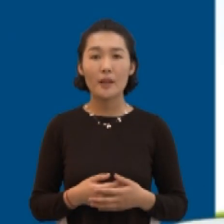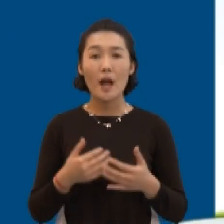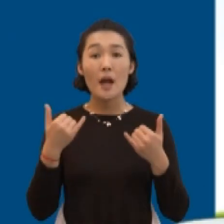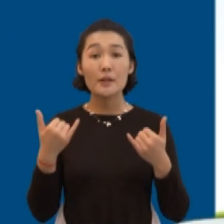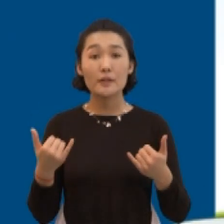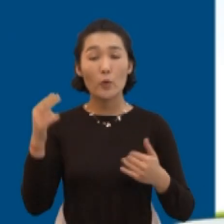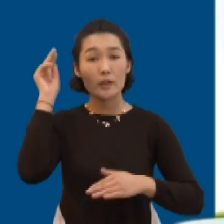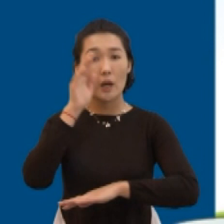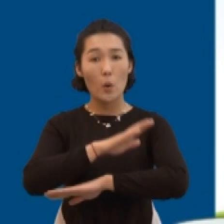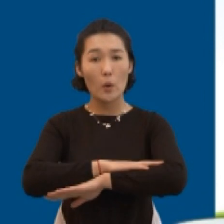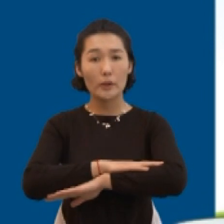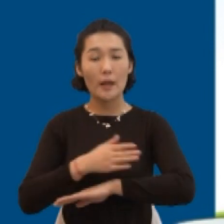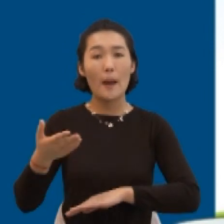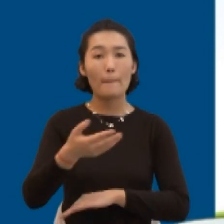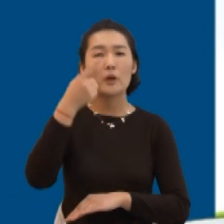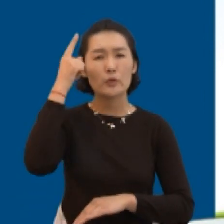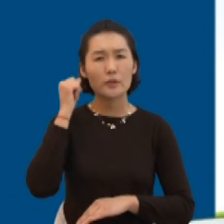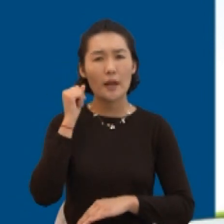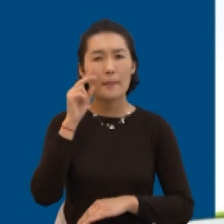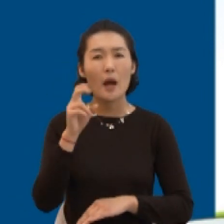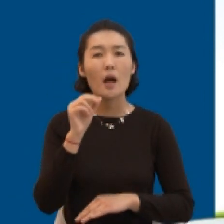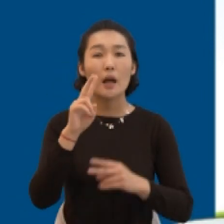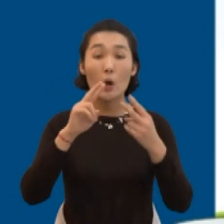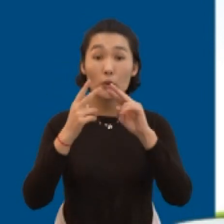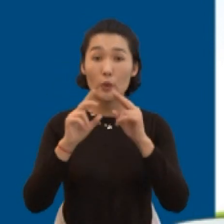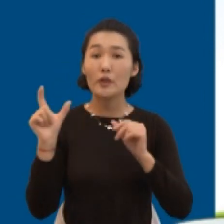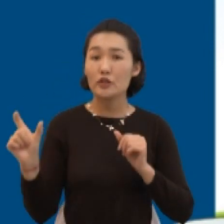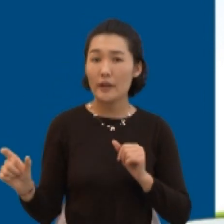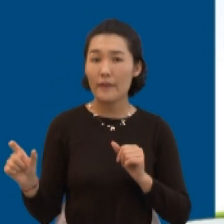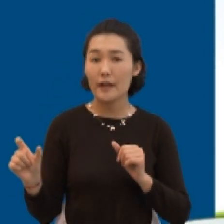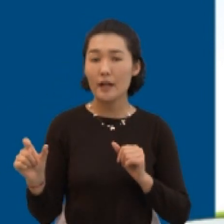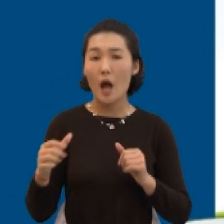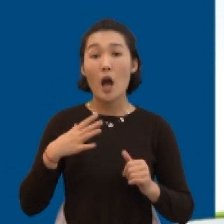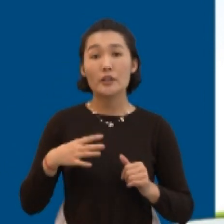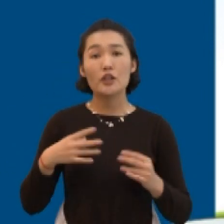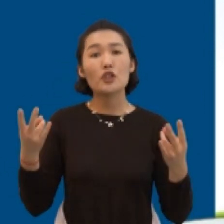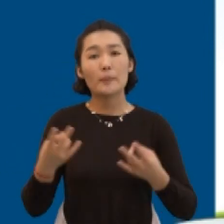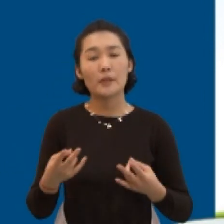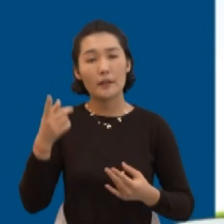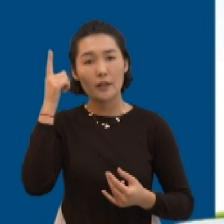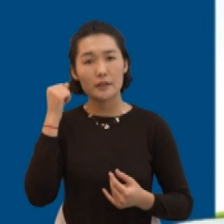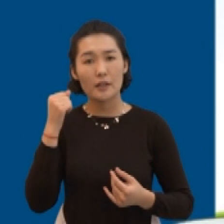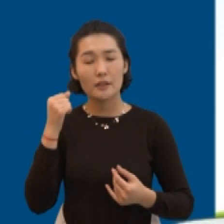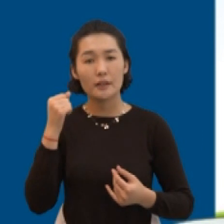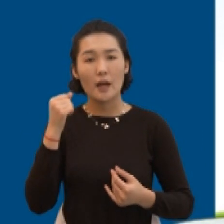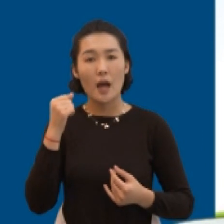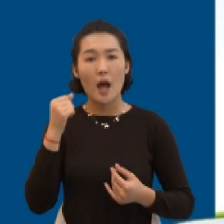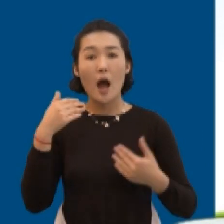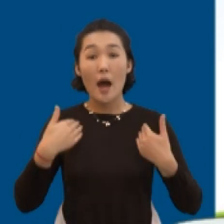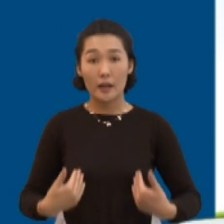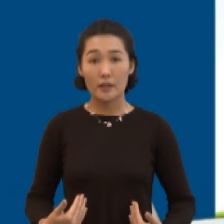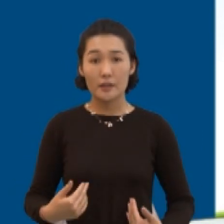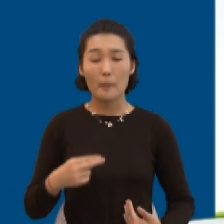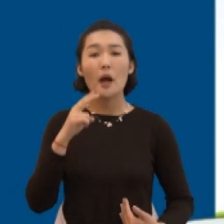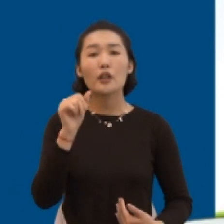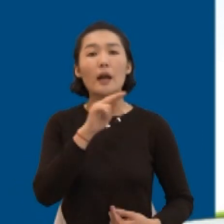Сегодня на уроке мы узнаем, как устроен человек, для чего надо знать строение организма и как он